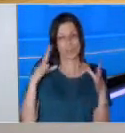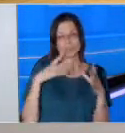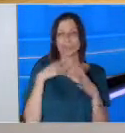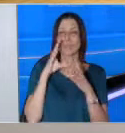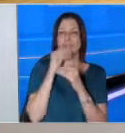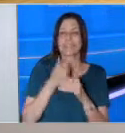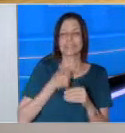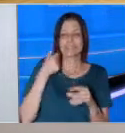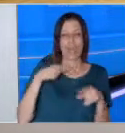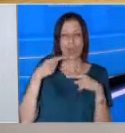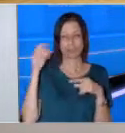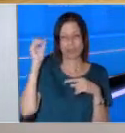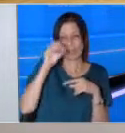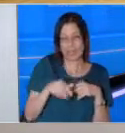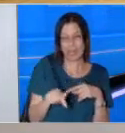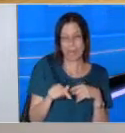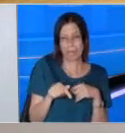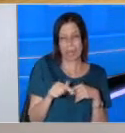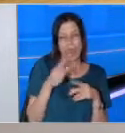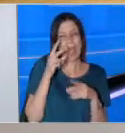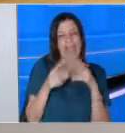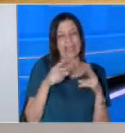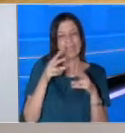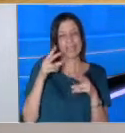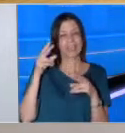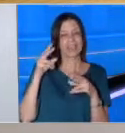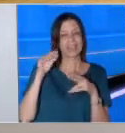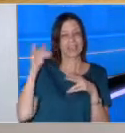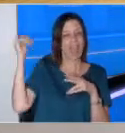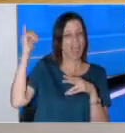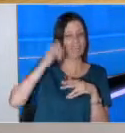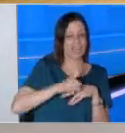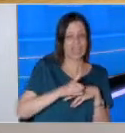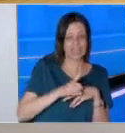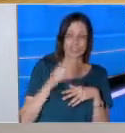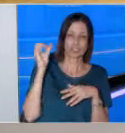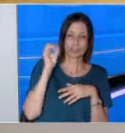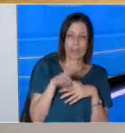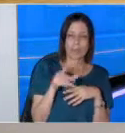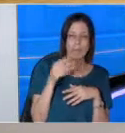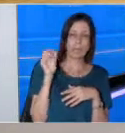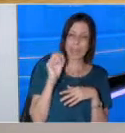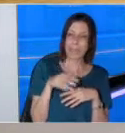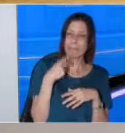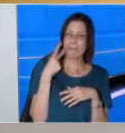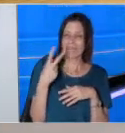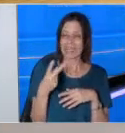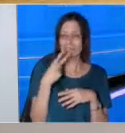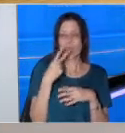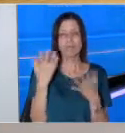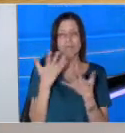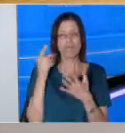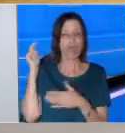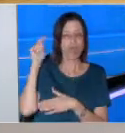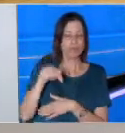שמגיעים לכאן, ממש רכבת אווירית צריך לומר, מגיעים, מבקרים במקומות שנפלו בהם רקטות בישראל,